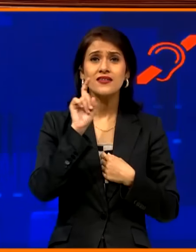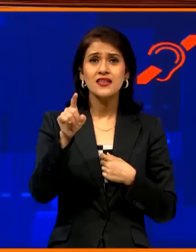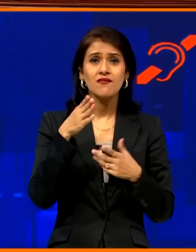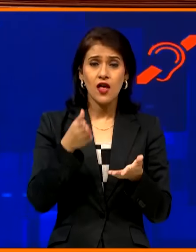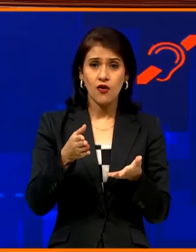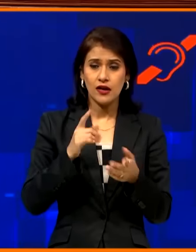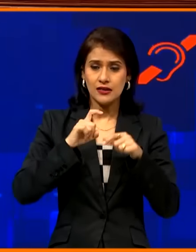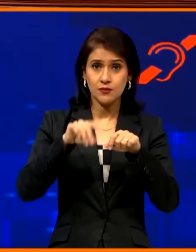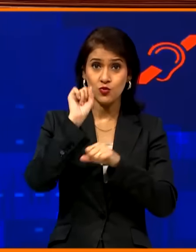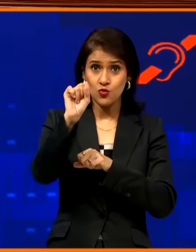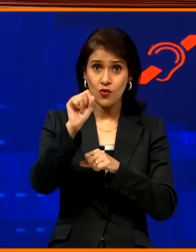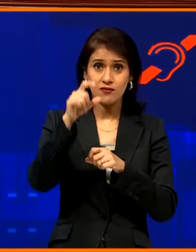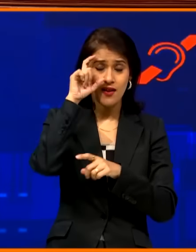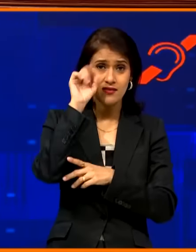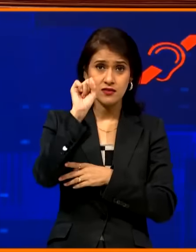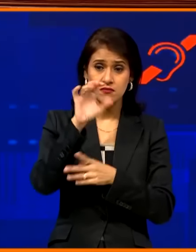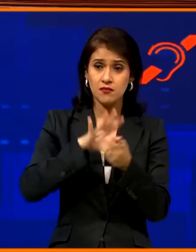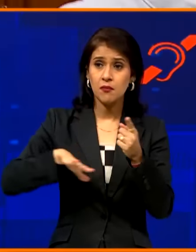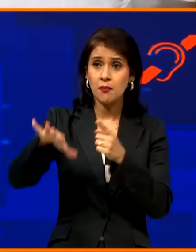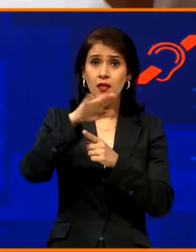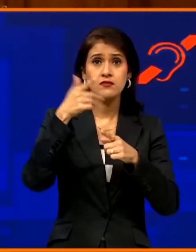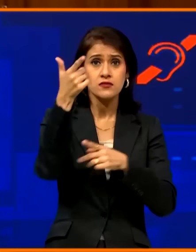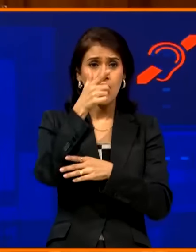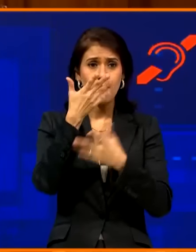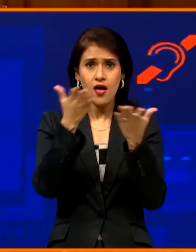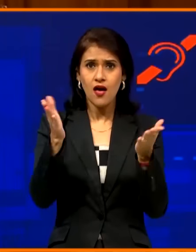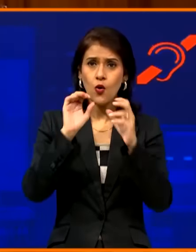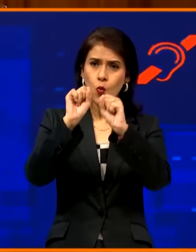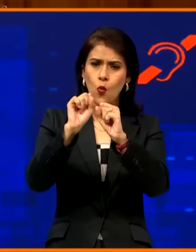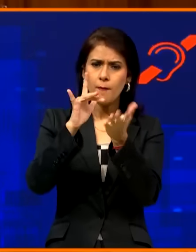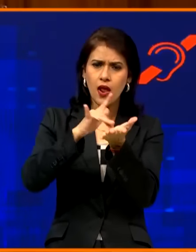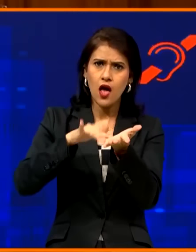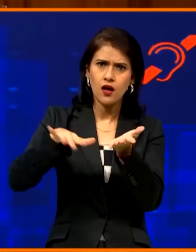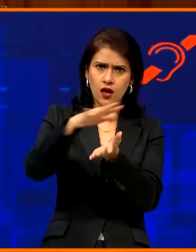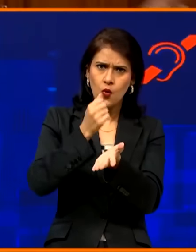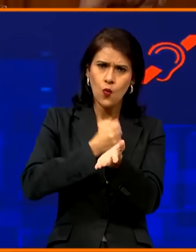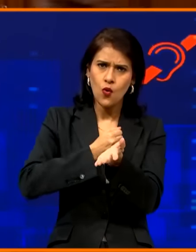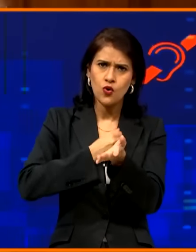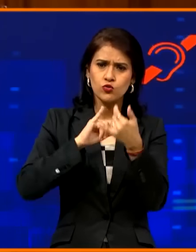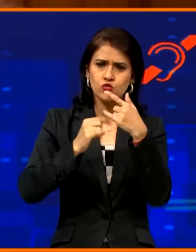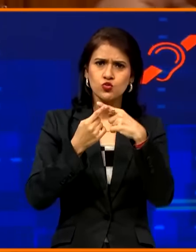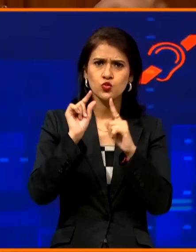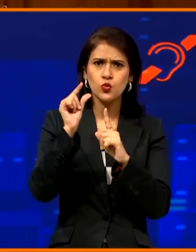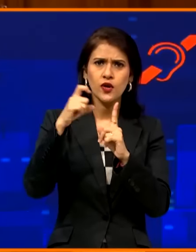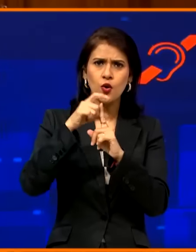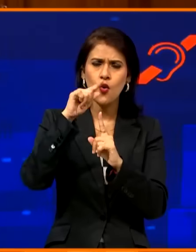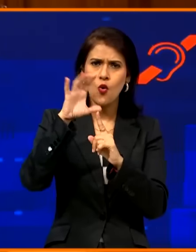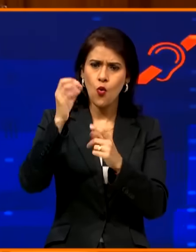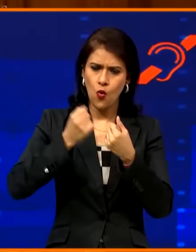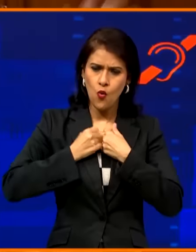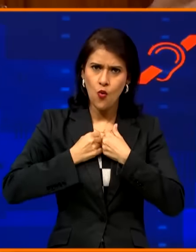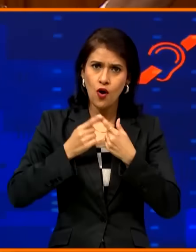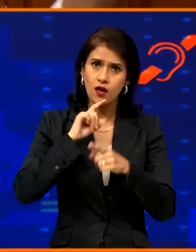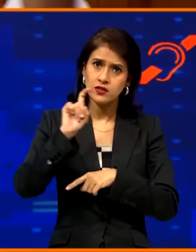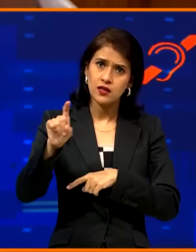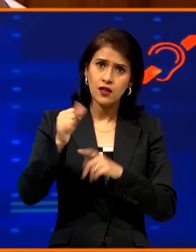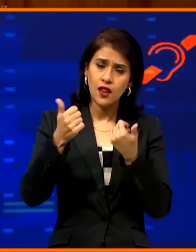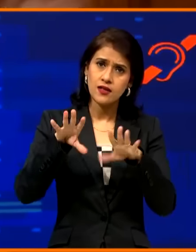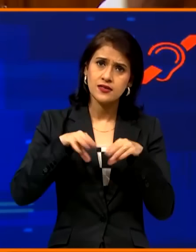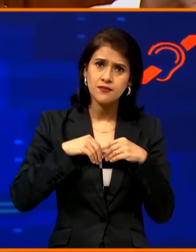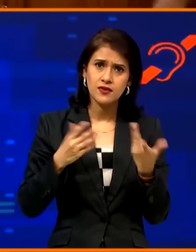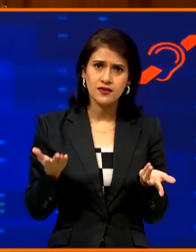बात को कोई मान लेगा और क्या यह सिस्टम कोई सिस्टम इसके लिए मौजूद नहीं है यह जितने भीय कोर्ट बनती है ना ट्रिब्यूनल